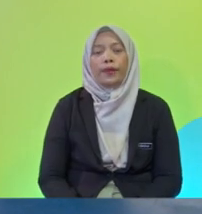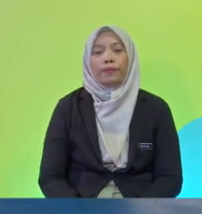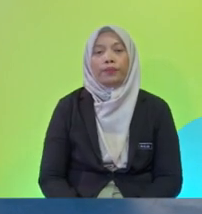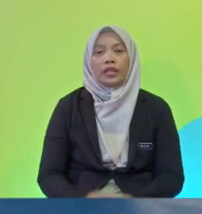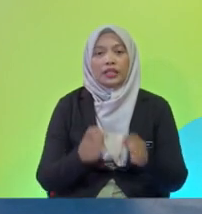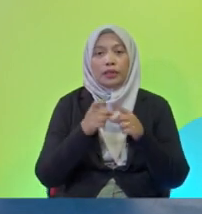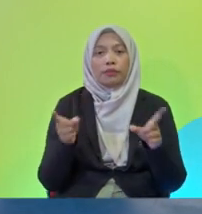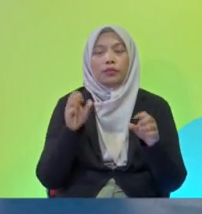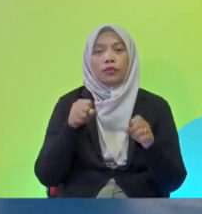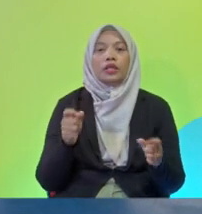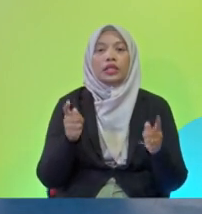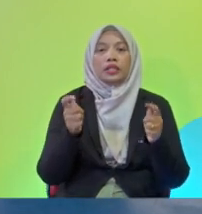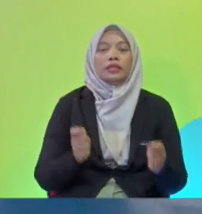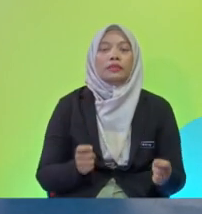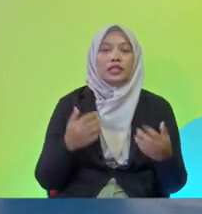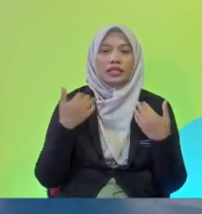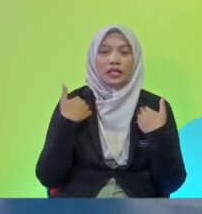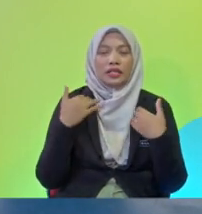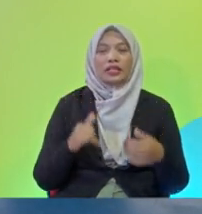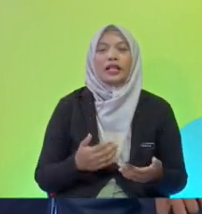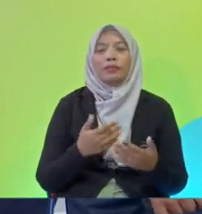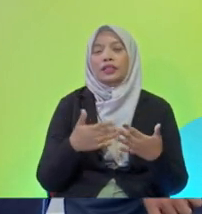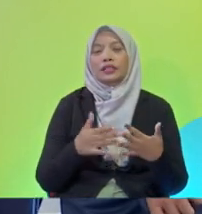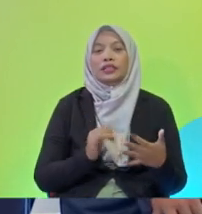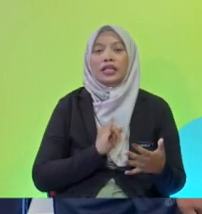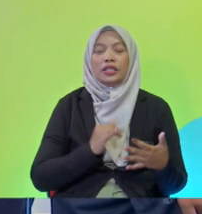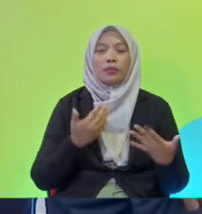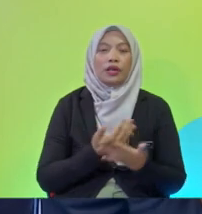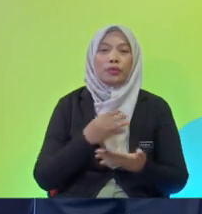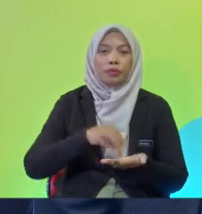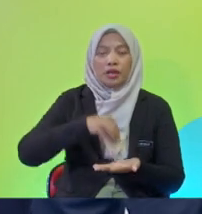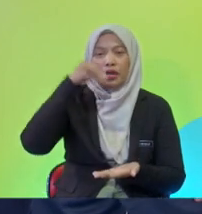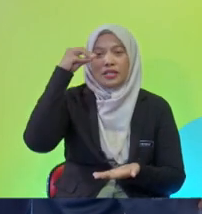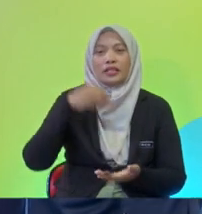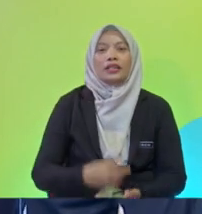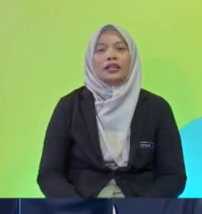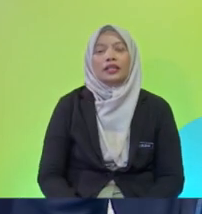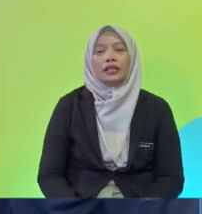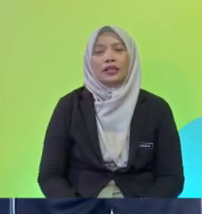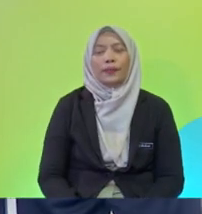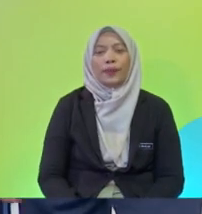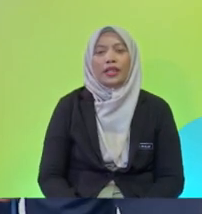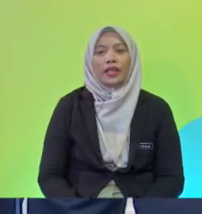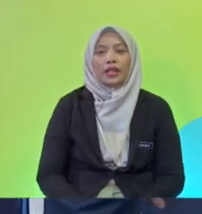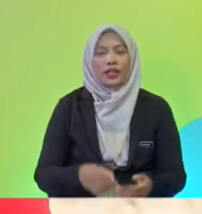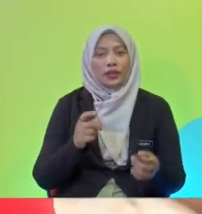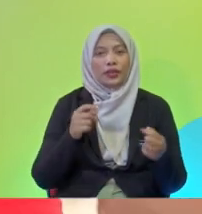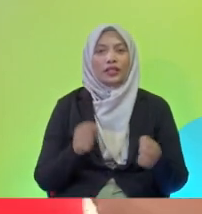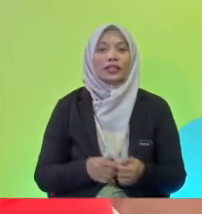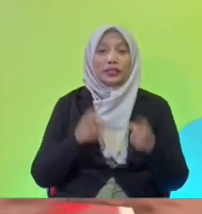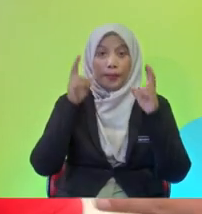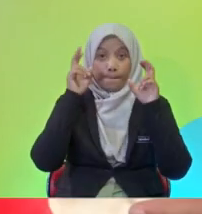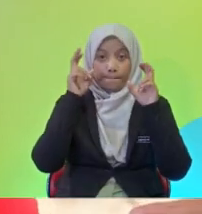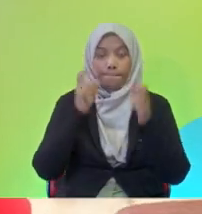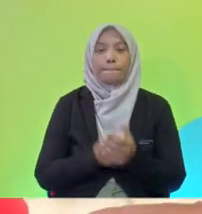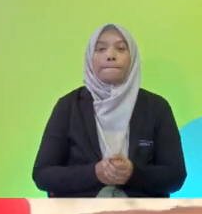Tapi boleh terima dengan seadanya. Sebab saya baru belajar. Tapi masalah cikgu ni orang target saya dulu. Itu strategi mereka.